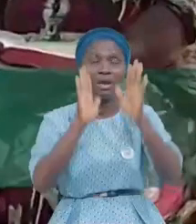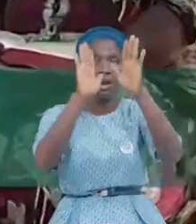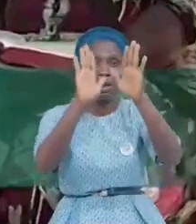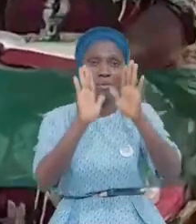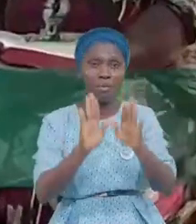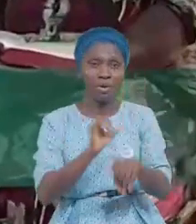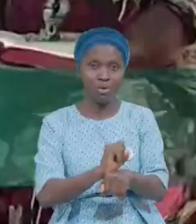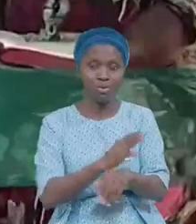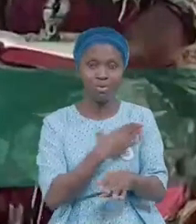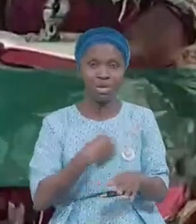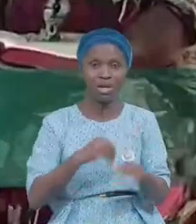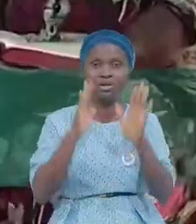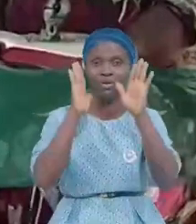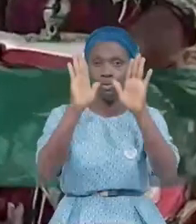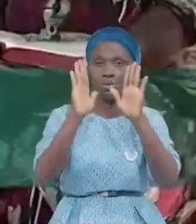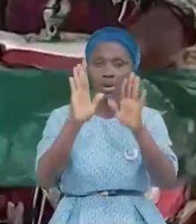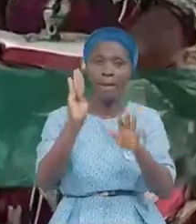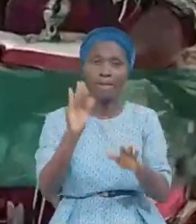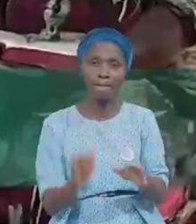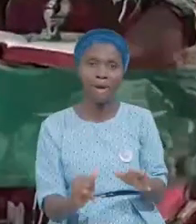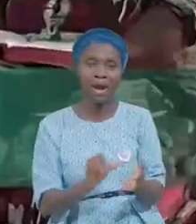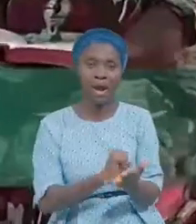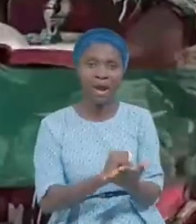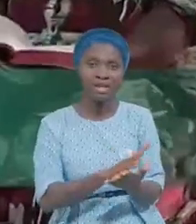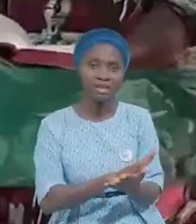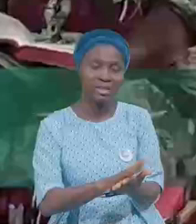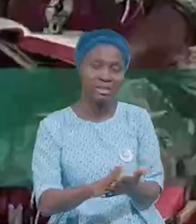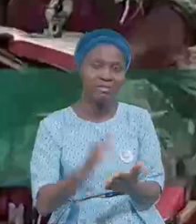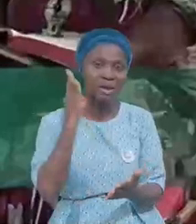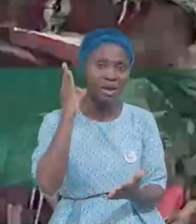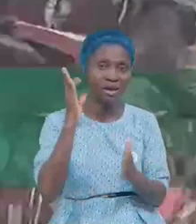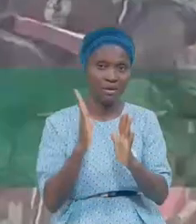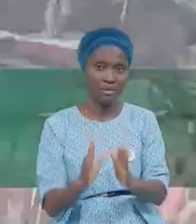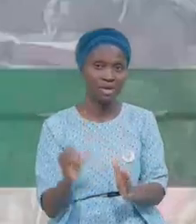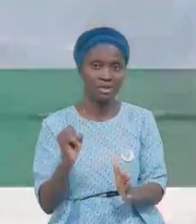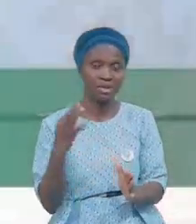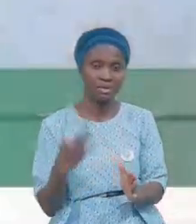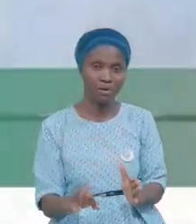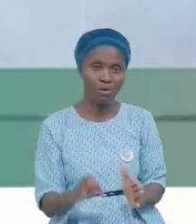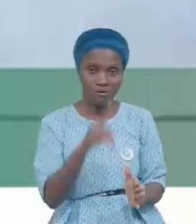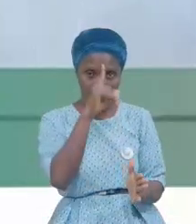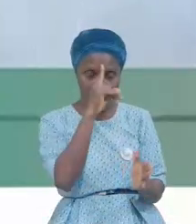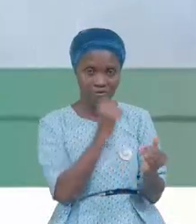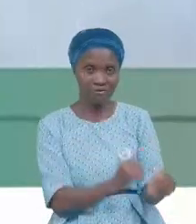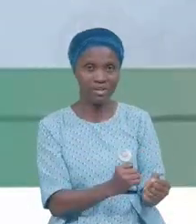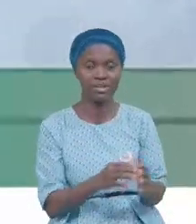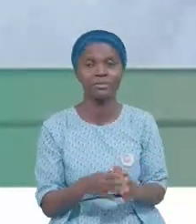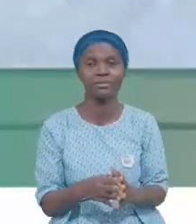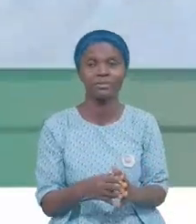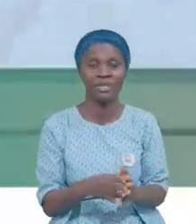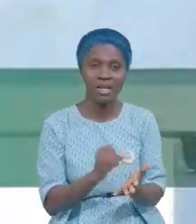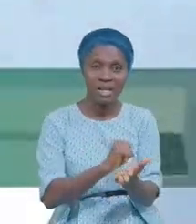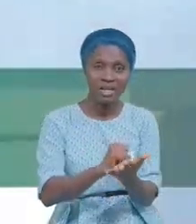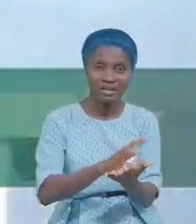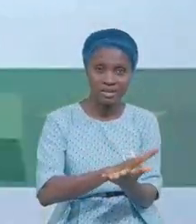par les ministres de foi sanctifiés. Les ministres de foi